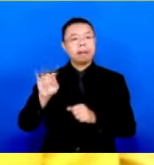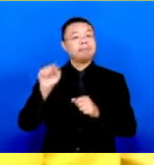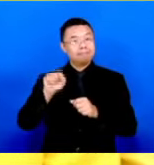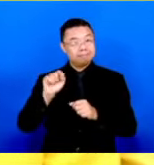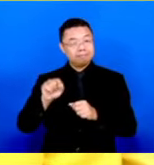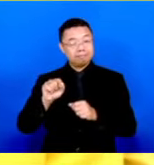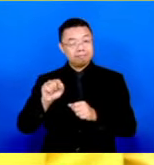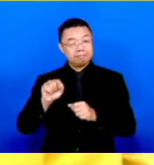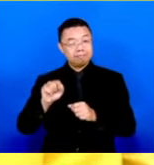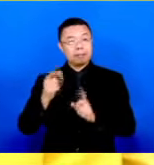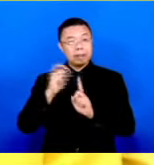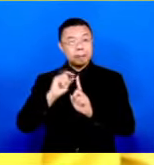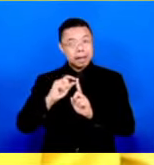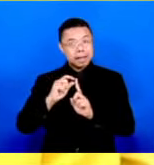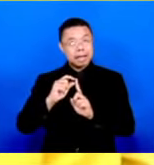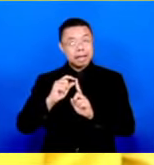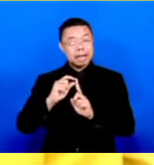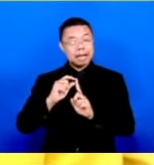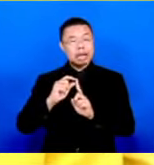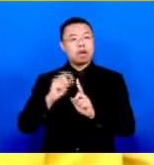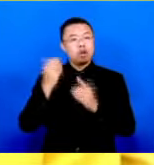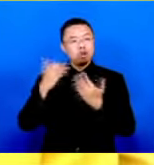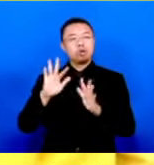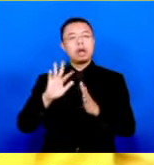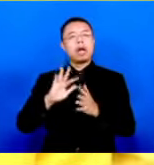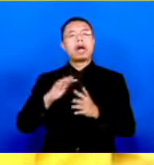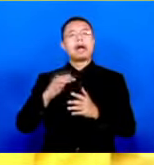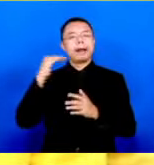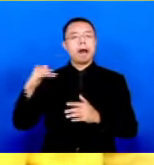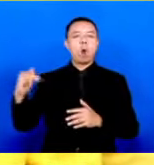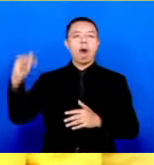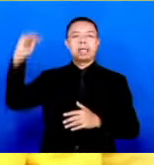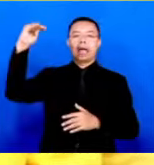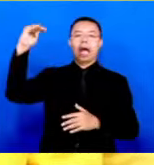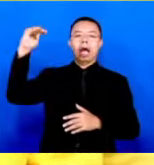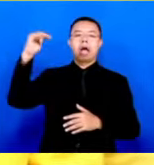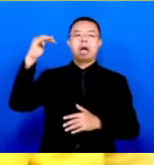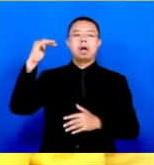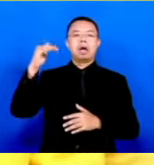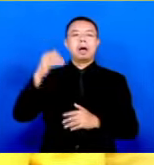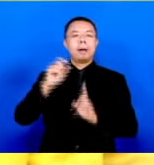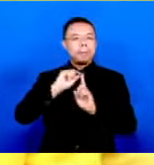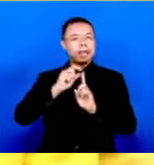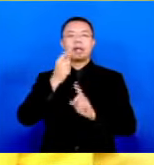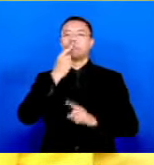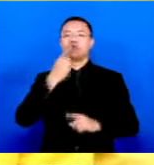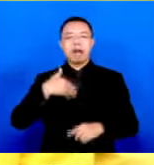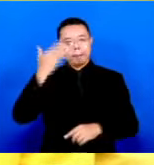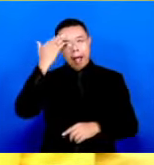merupakan partai yang dewasa. Partai yang punya